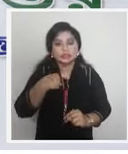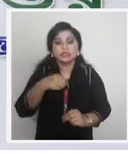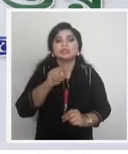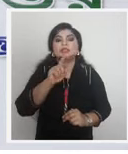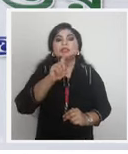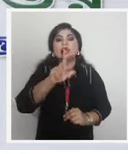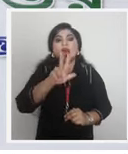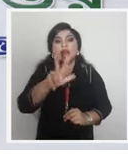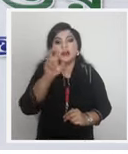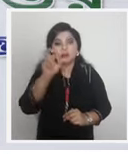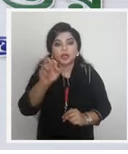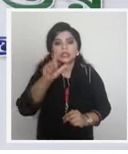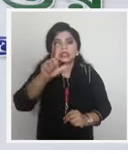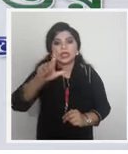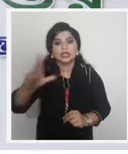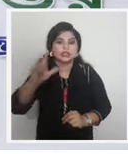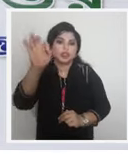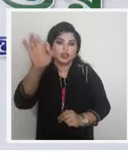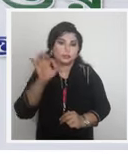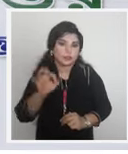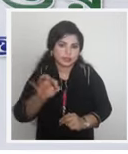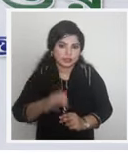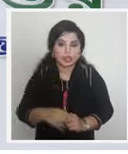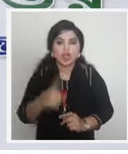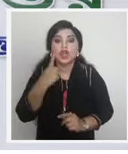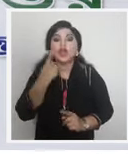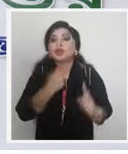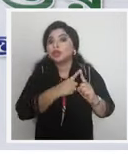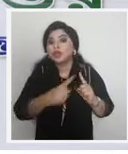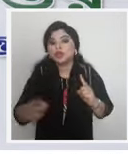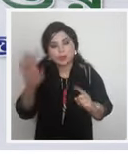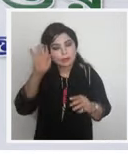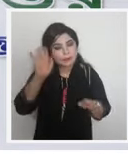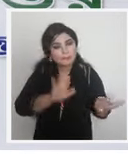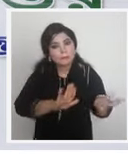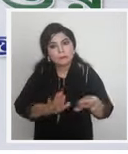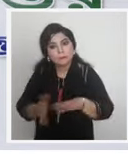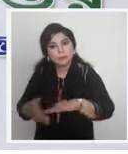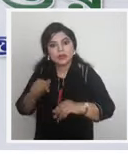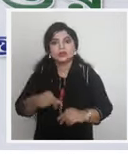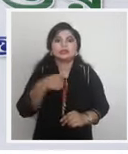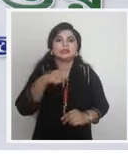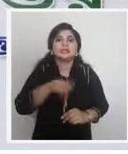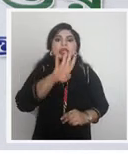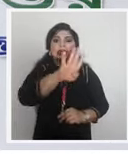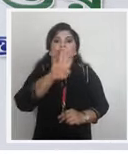IEDCR, এবং শনাক্ত বিবেচনার সুস্থতার হার 38.77%।